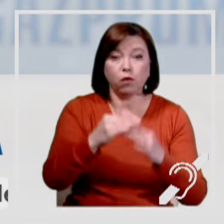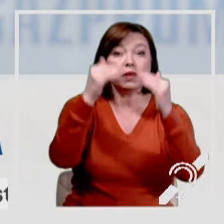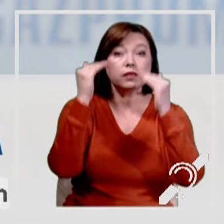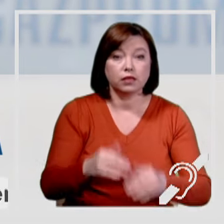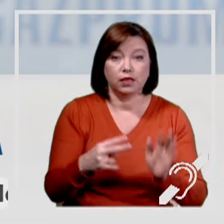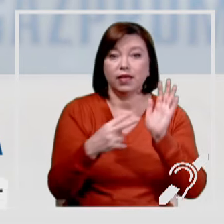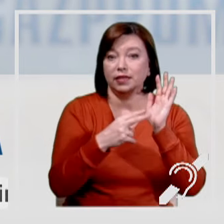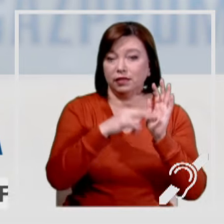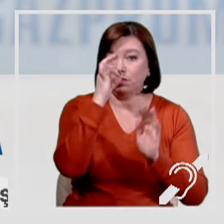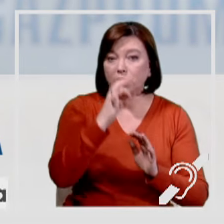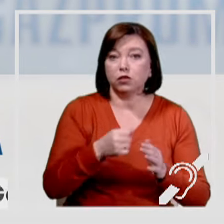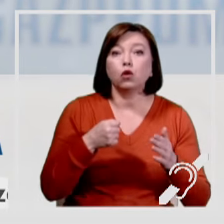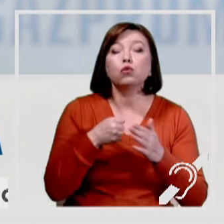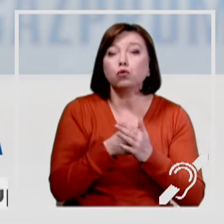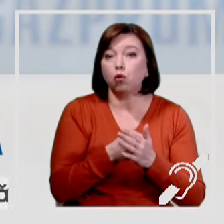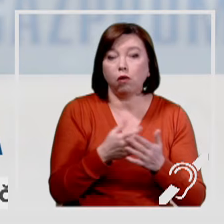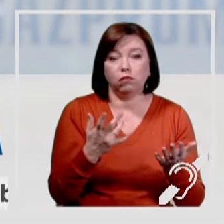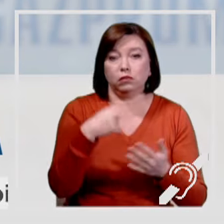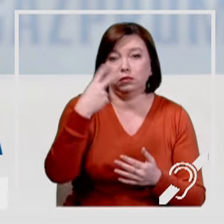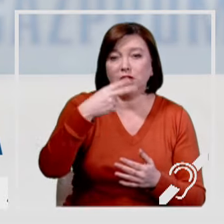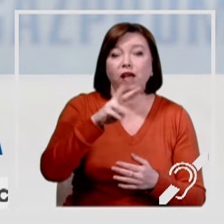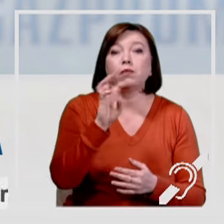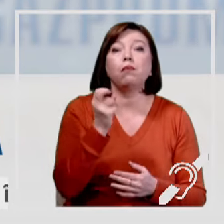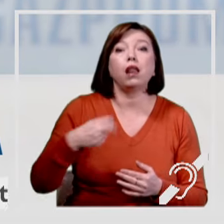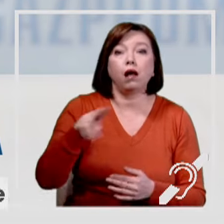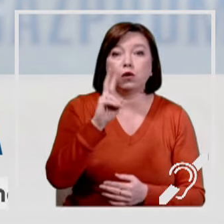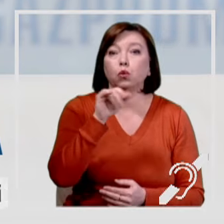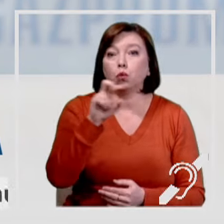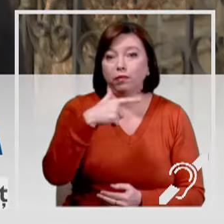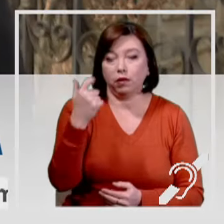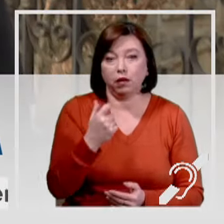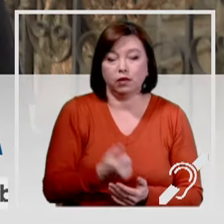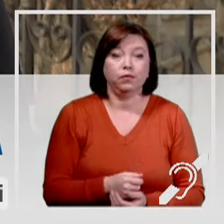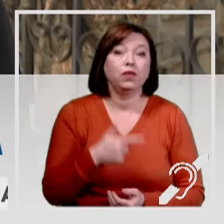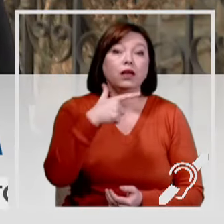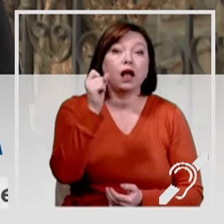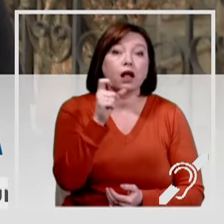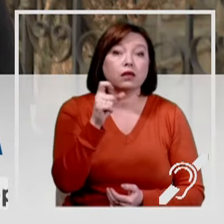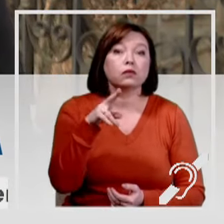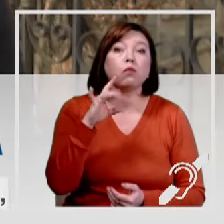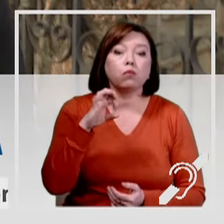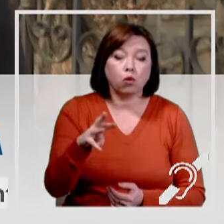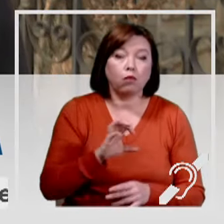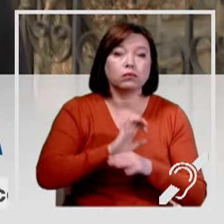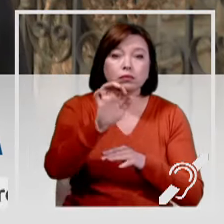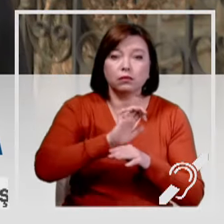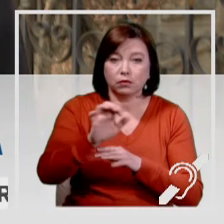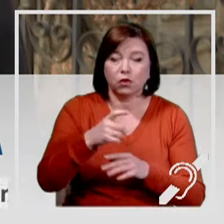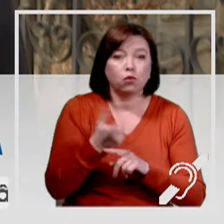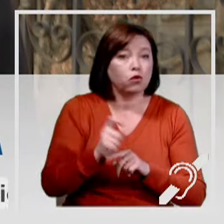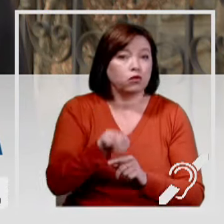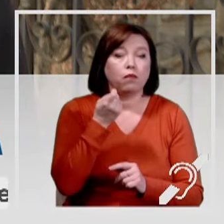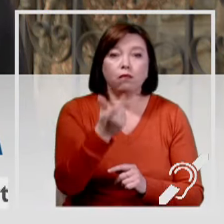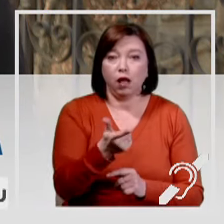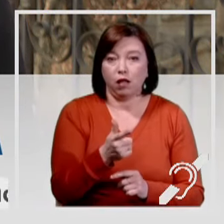scăzut la 7% până la un volum de peste 20 de miliarde de metri cub de gaze. Gazprom exportă volume foarte mici